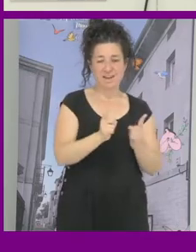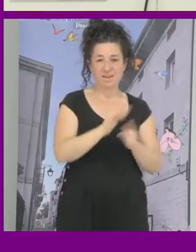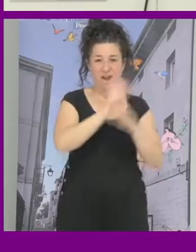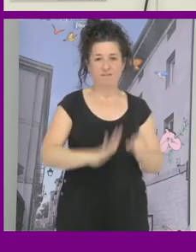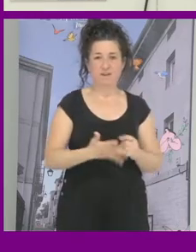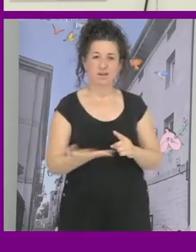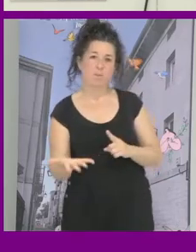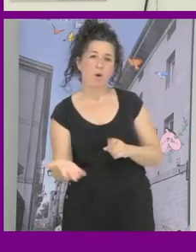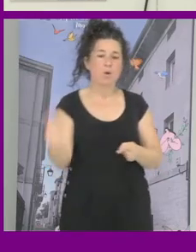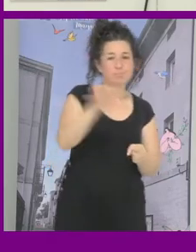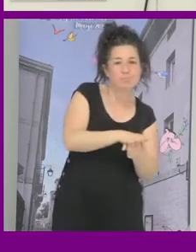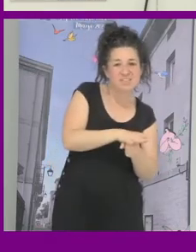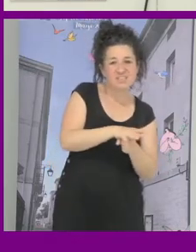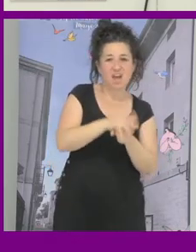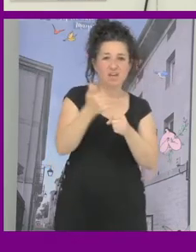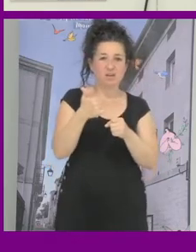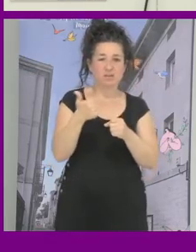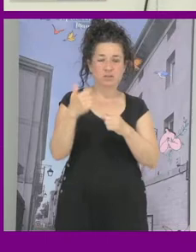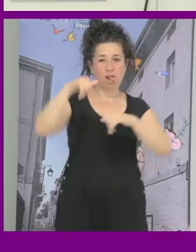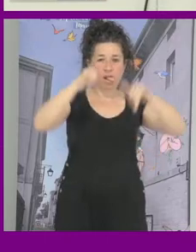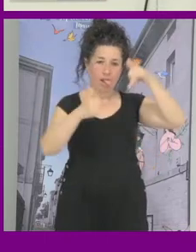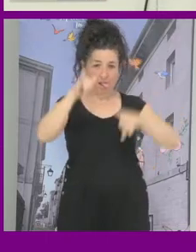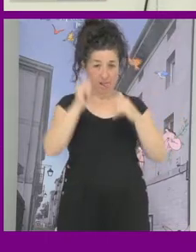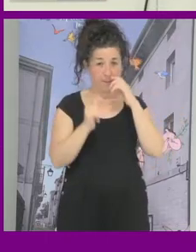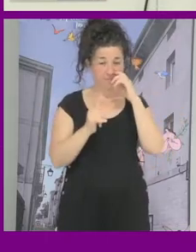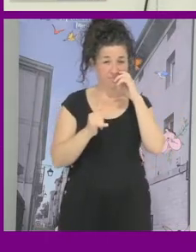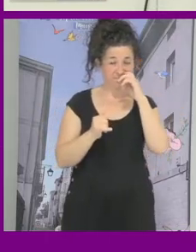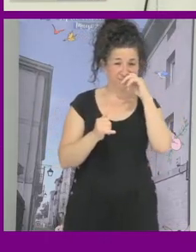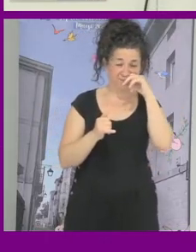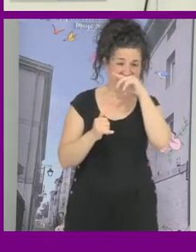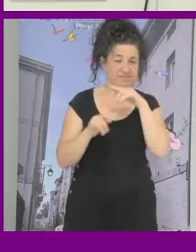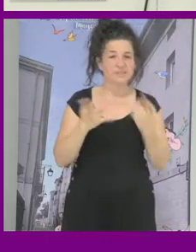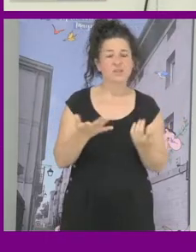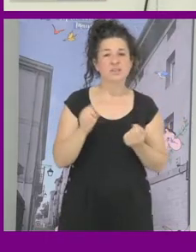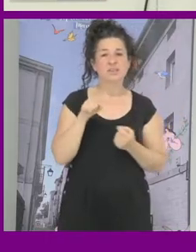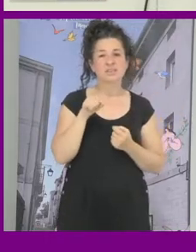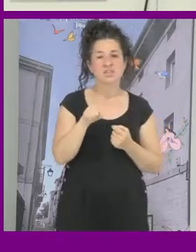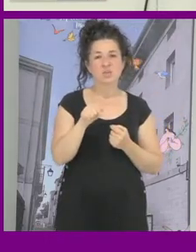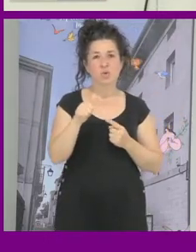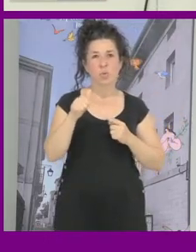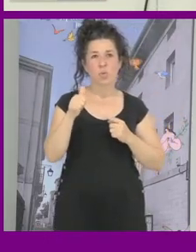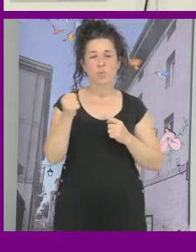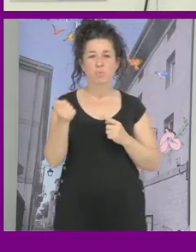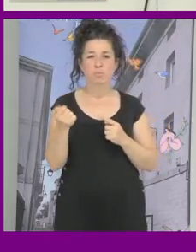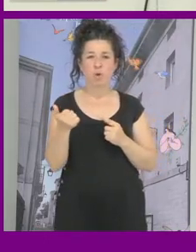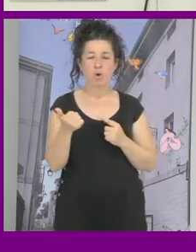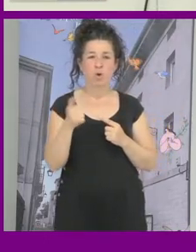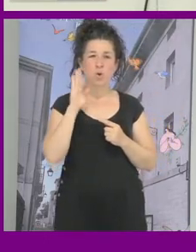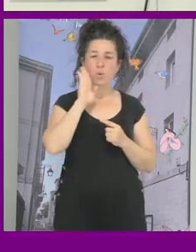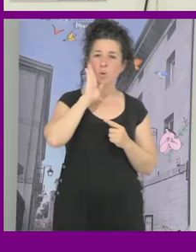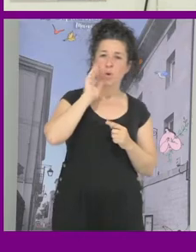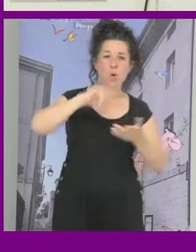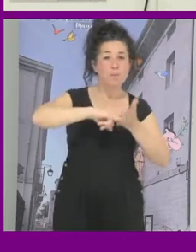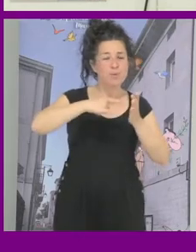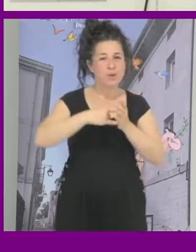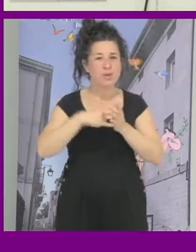alienatu egiten gaituena. Karo, galdera da zein neurrietan amatasun boioen proiektuetan